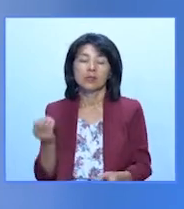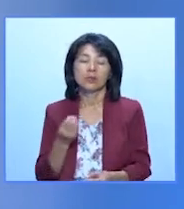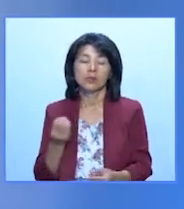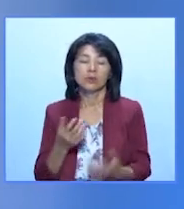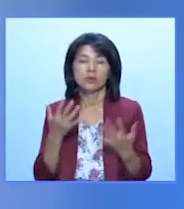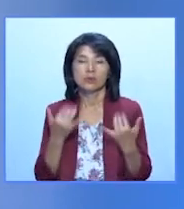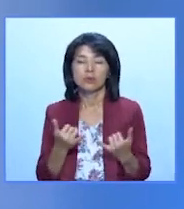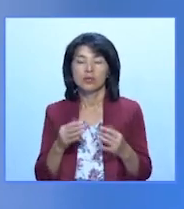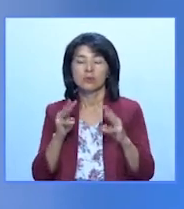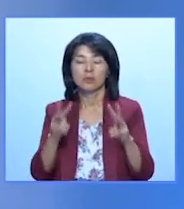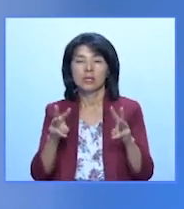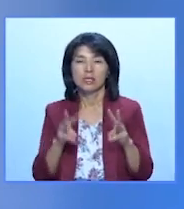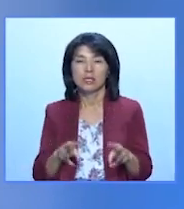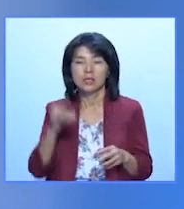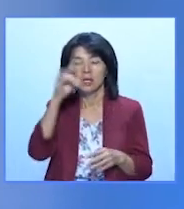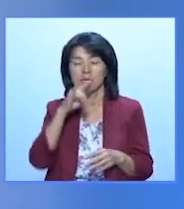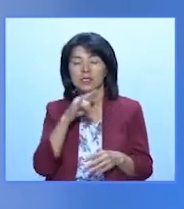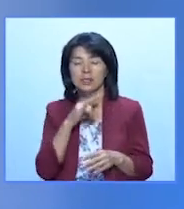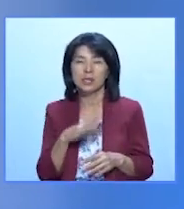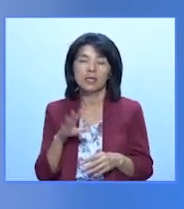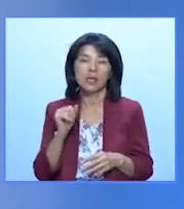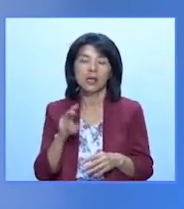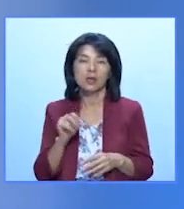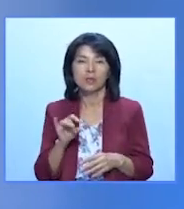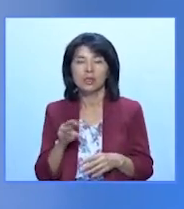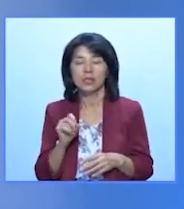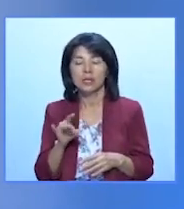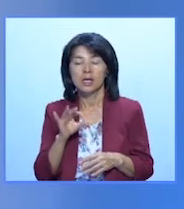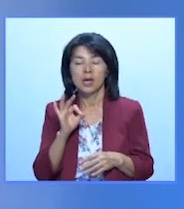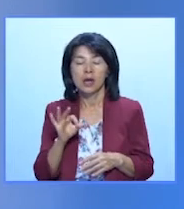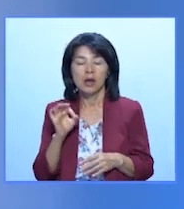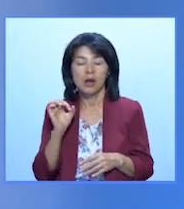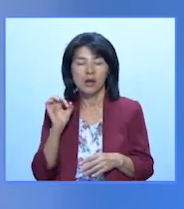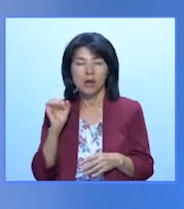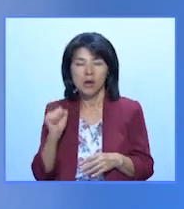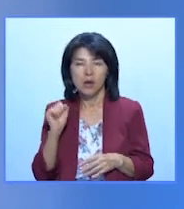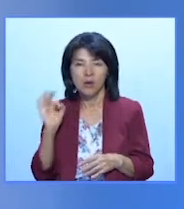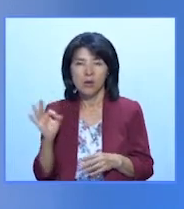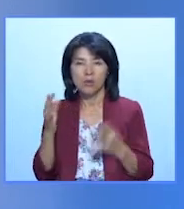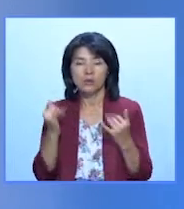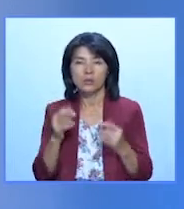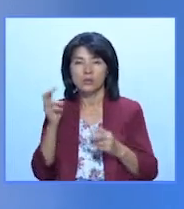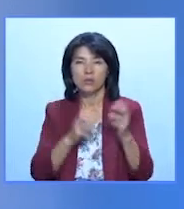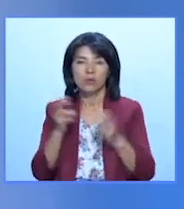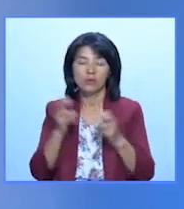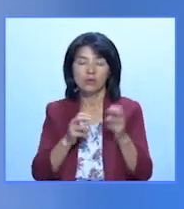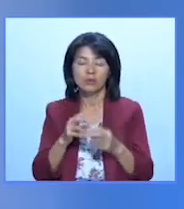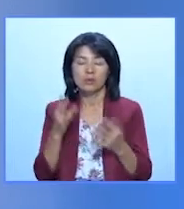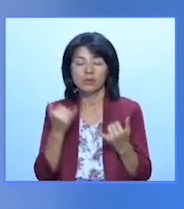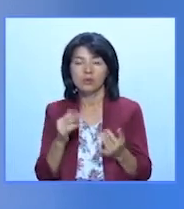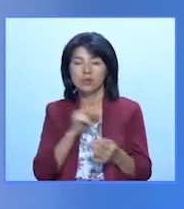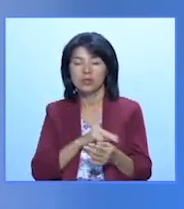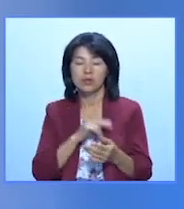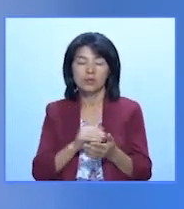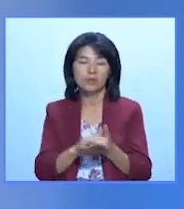аймағымызға келген министр Қазақстан алюминий акционерлік қоғамы мен Қазақстан электролиз зауытына ат басын бұрып, кәсіпорындардың жұмысымен танысты.